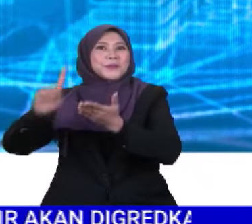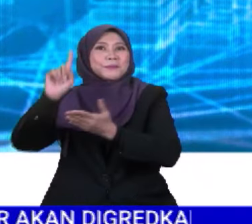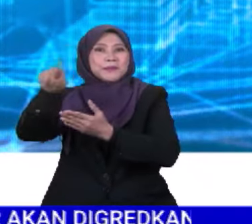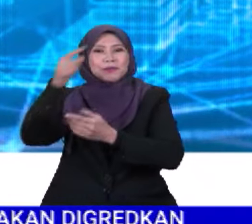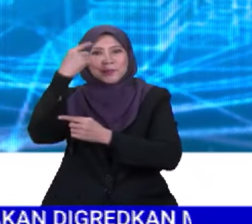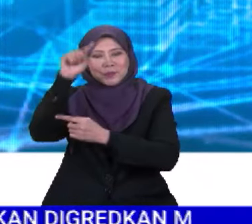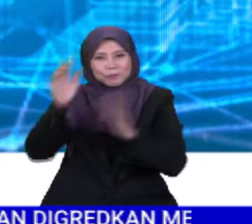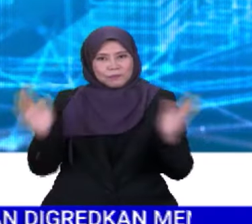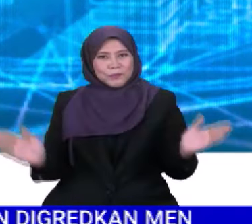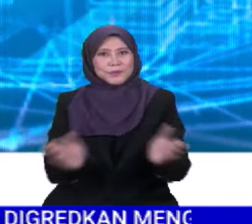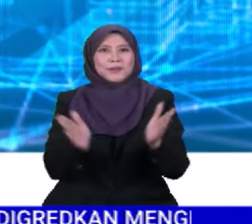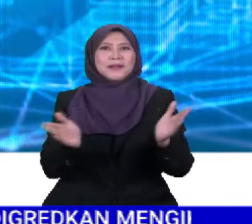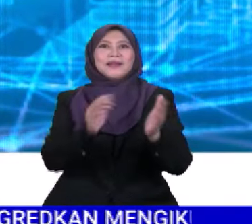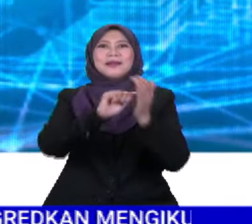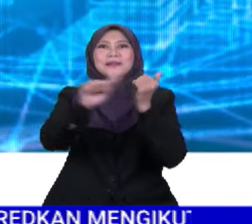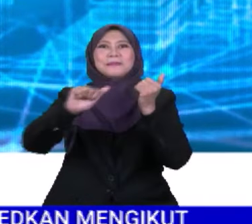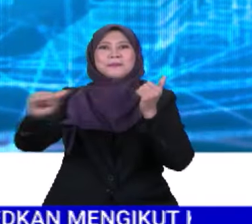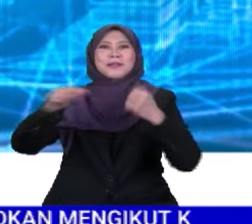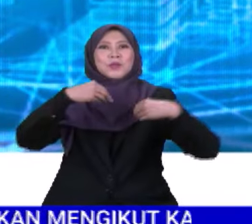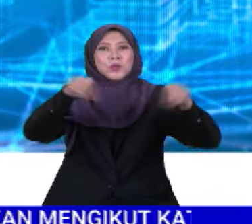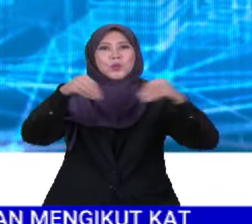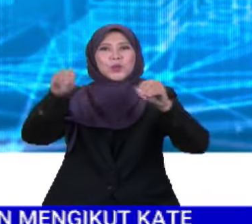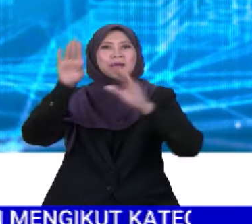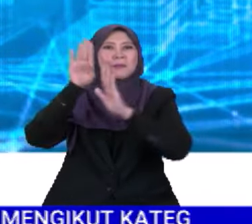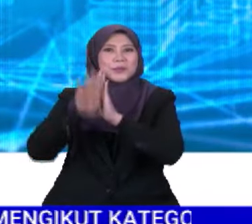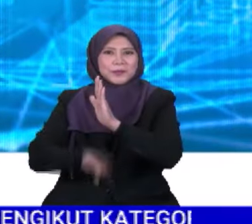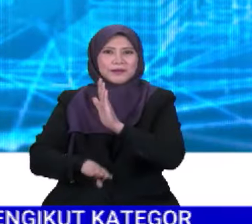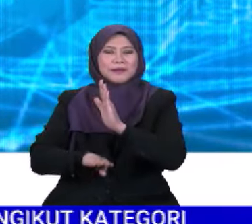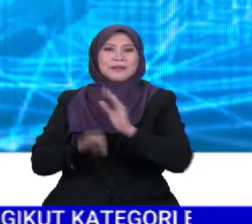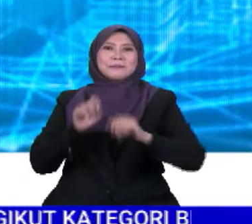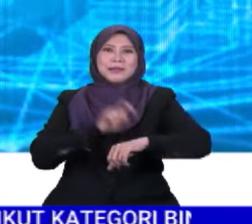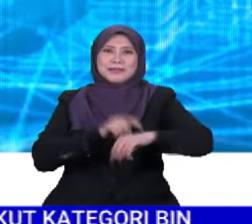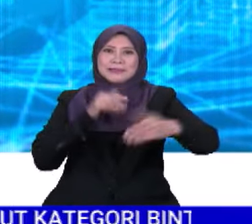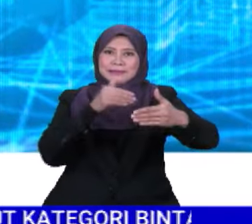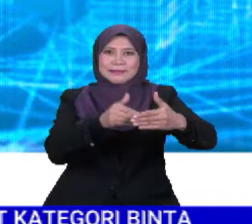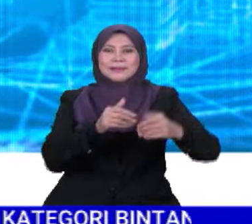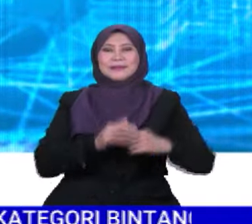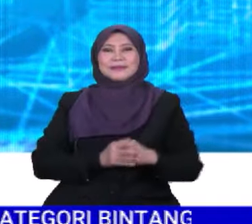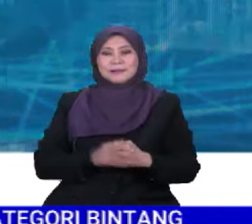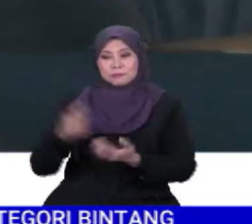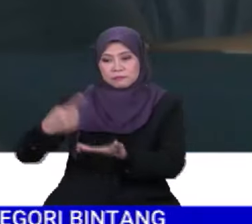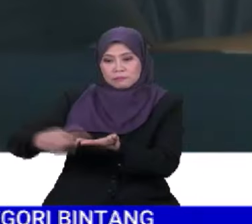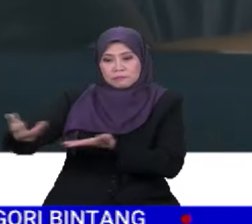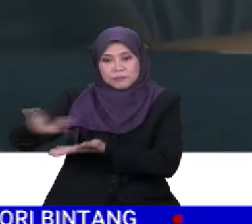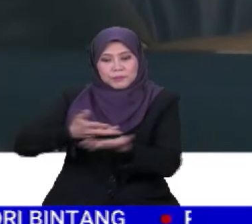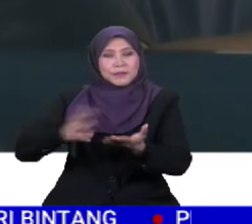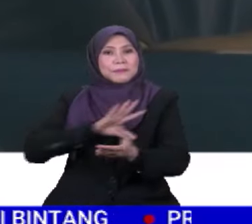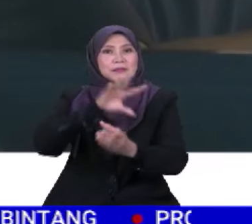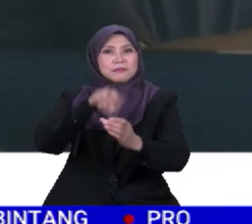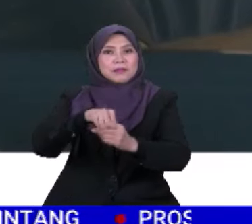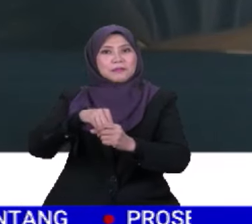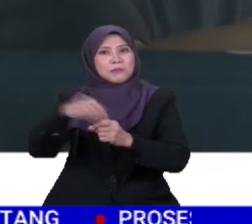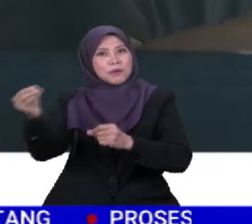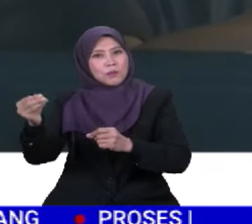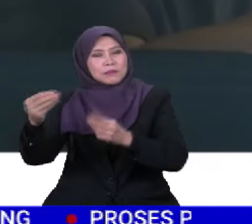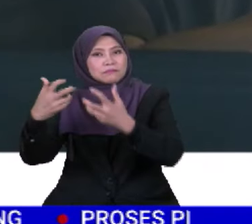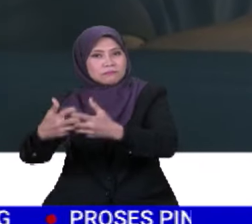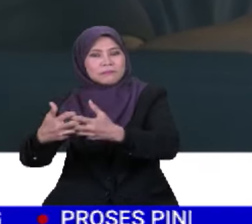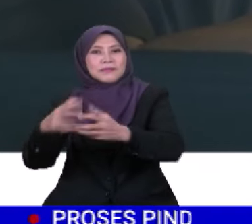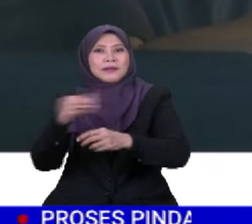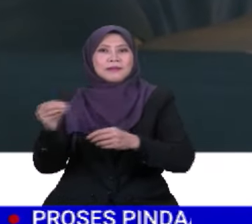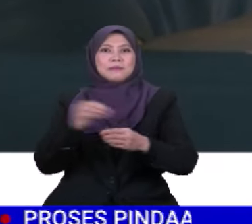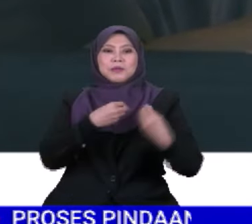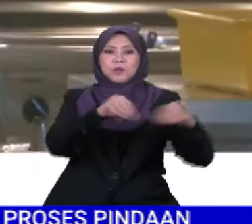hadapan bagi menggalakkan kempen jualan murah dalam masa terdekat. Perbincangan itu akan melibatkan pengeluar, peruncit